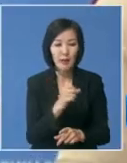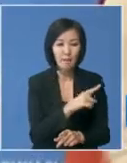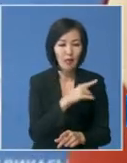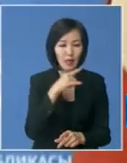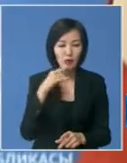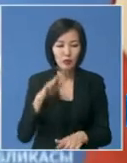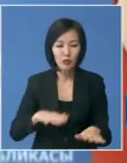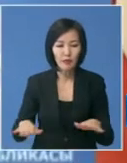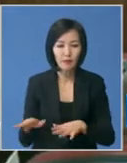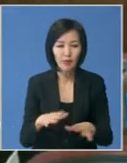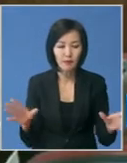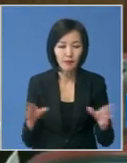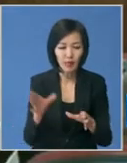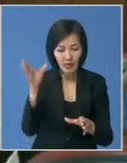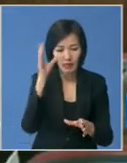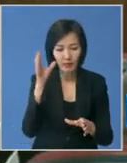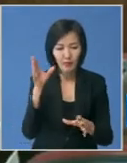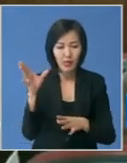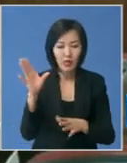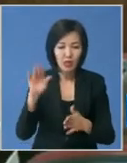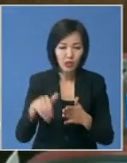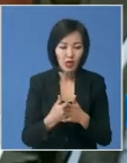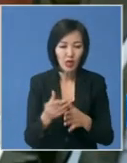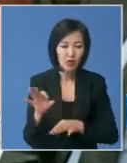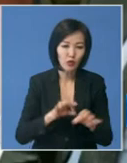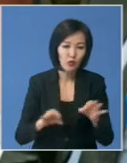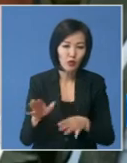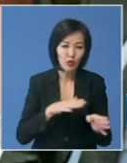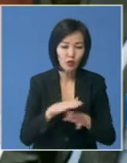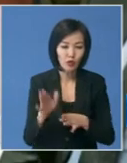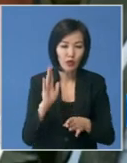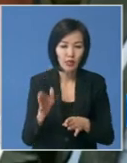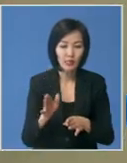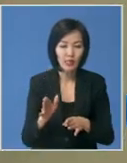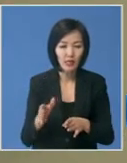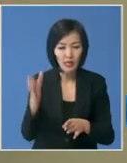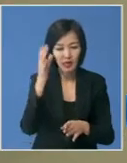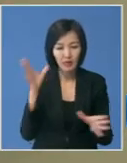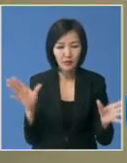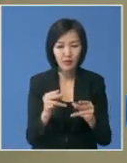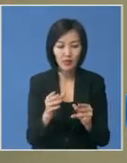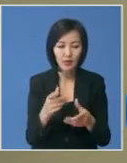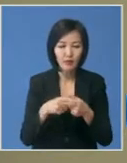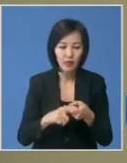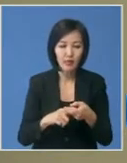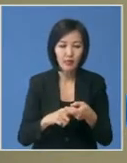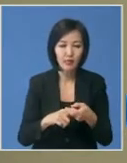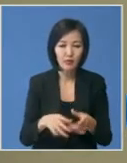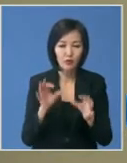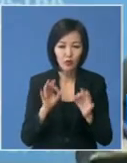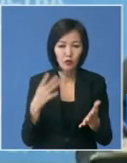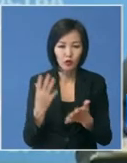бірлесе бірнеше инновациялық жобаларды жүзеге асырмақ. Ғылым мен білім саласындағы мұндай ынтымақтастықтың оң әсері болары